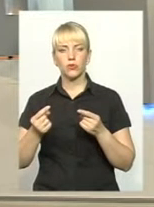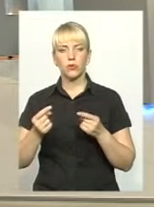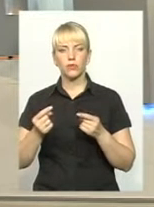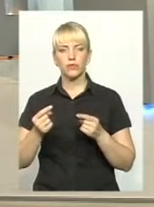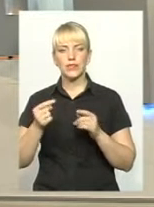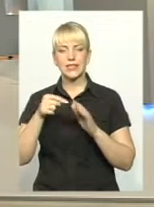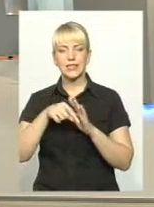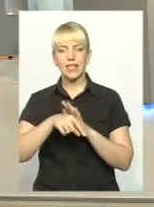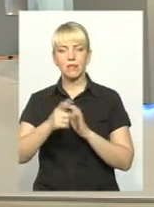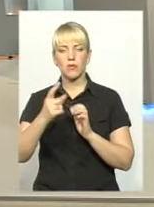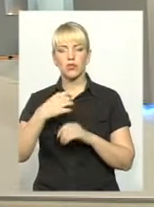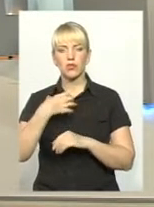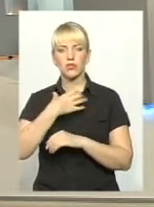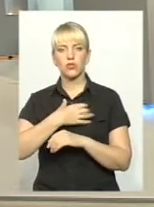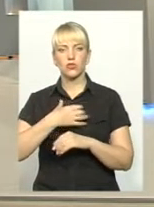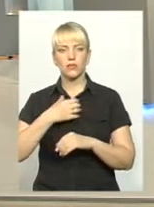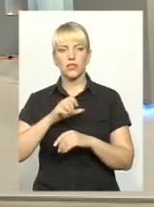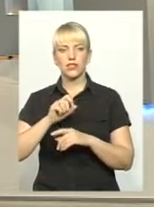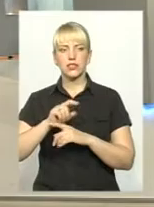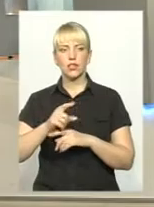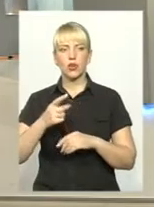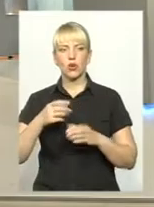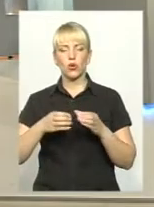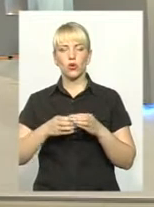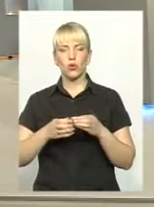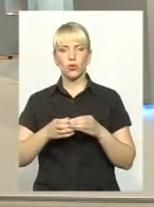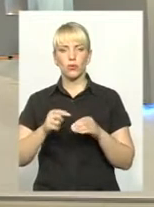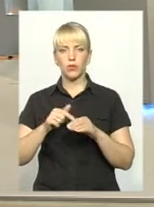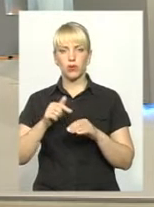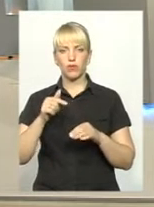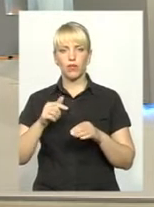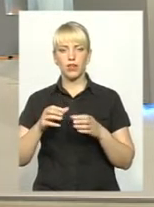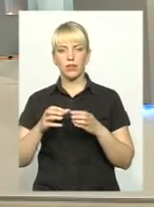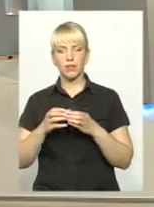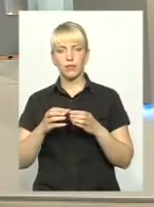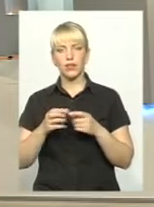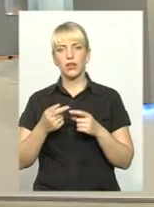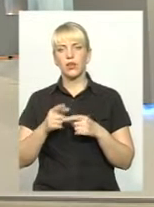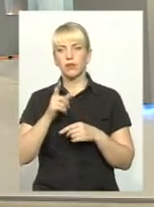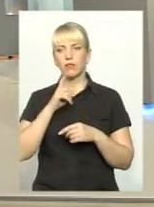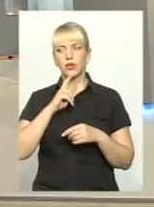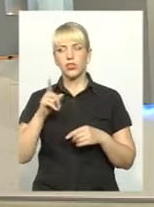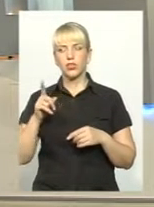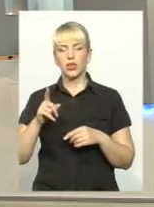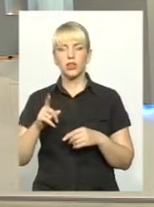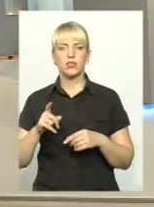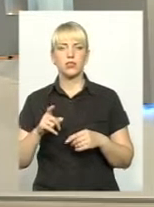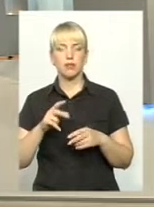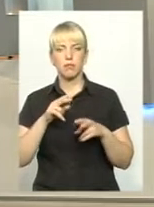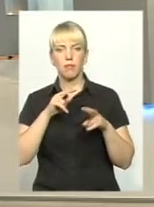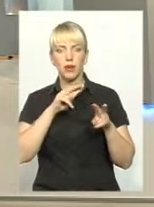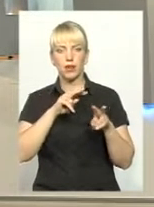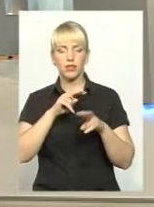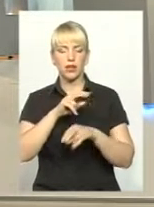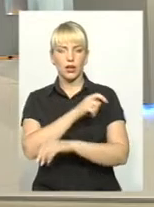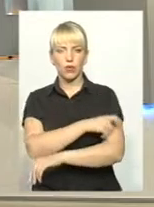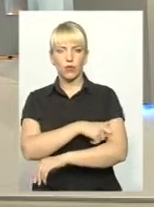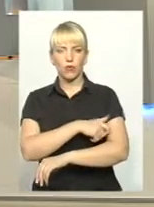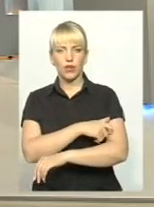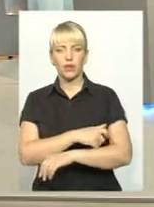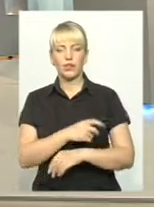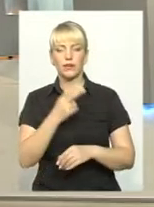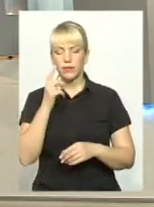одно із основних завдань груп реагування патрульної служби під час патрулювання звертати увагу